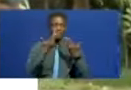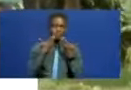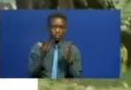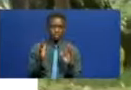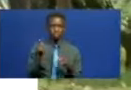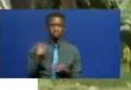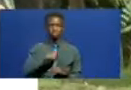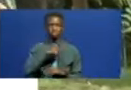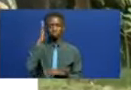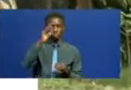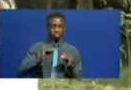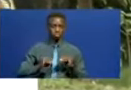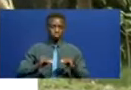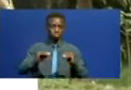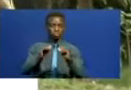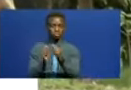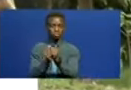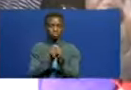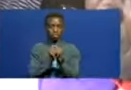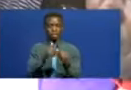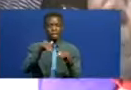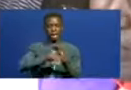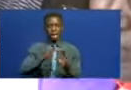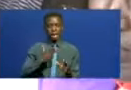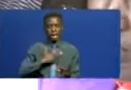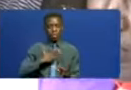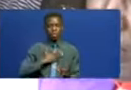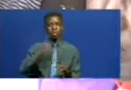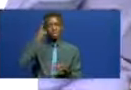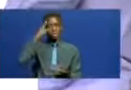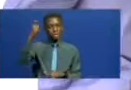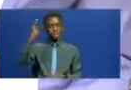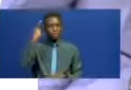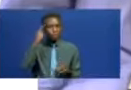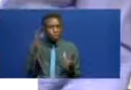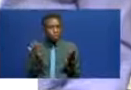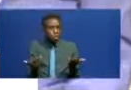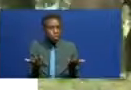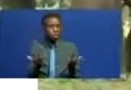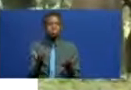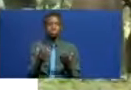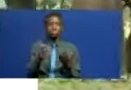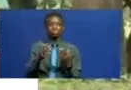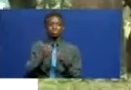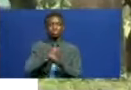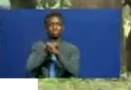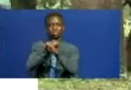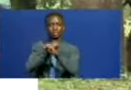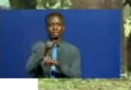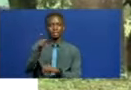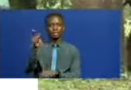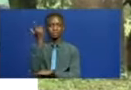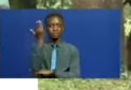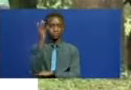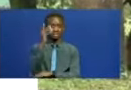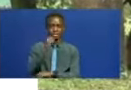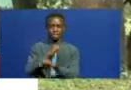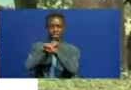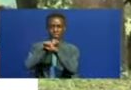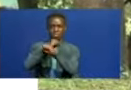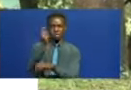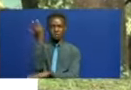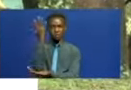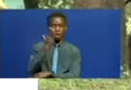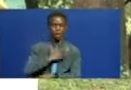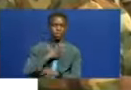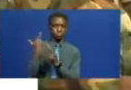kutembea pamoja katika ndoa yetu ya kulinda misitu. Kwa hivyo sasa kazi yetu ni kulinda huu msitu. Na msitu wa indigenous